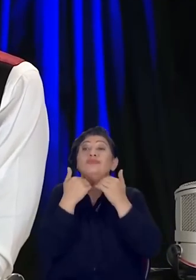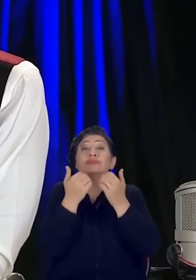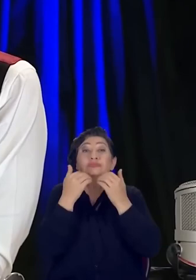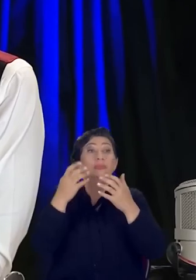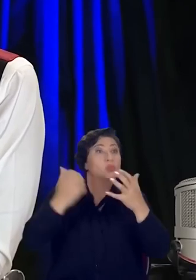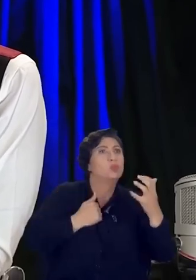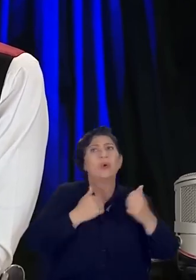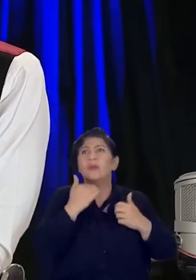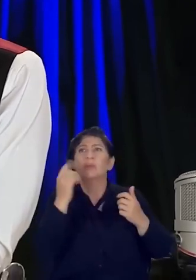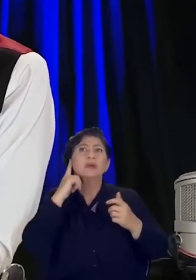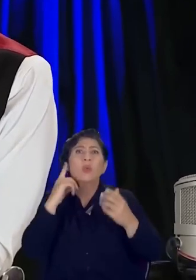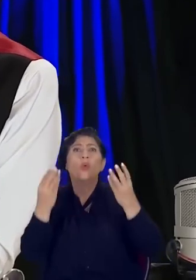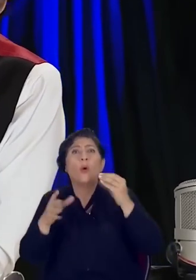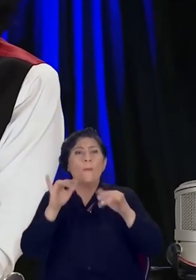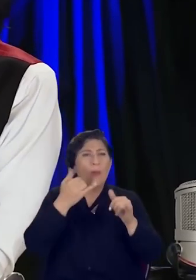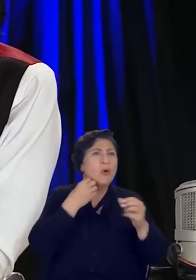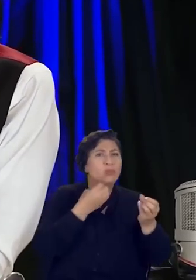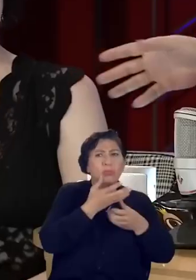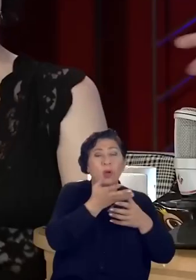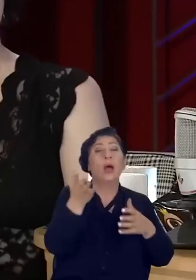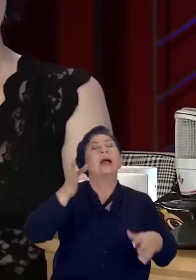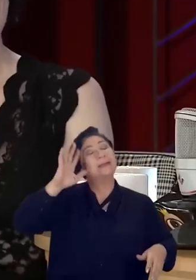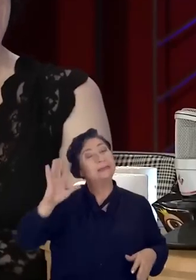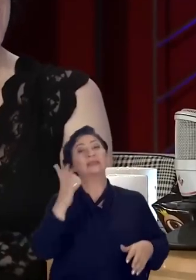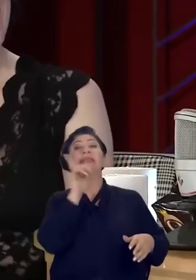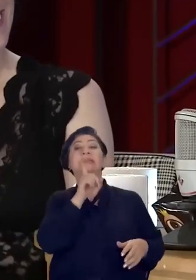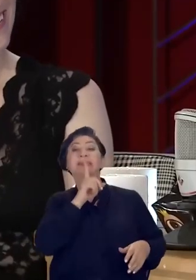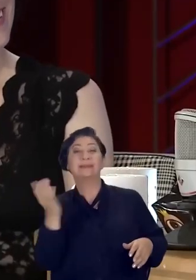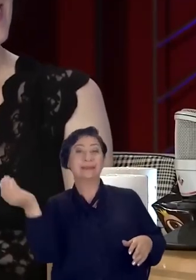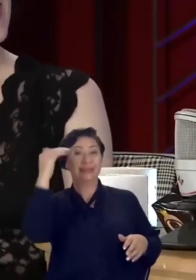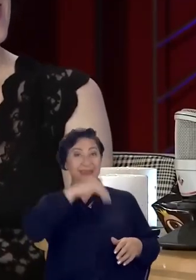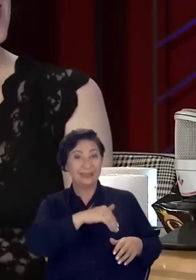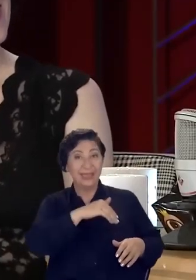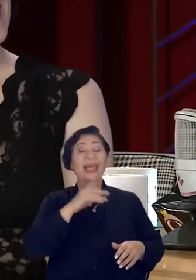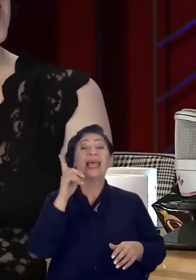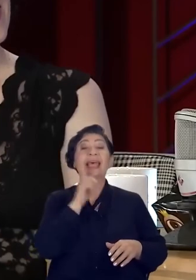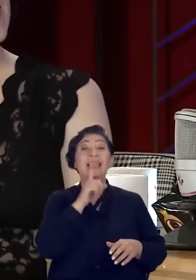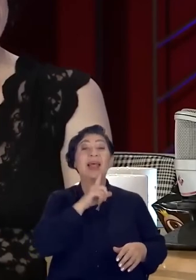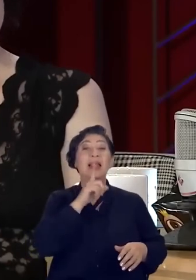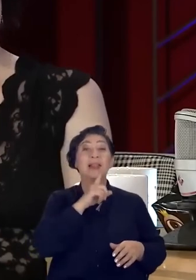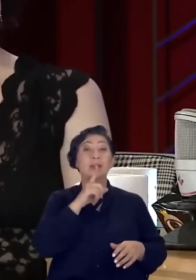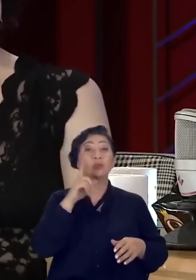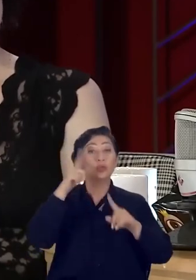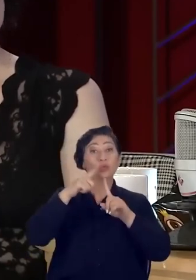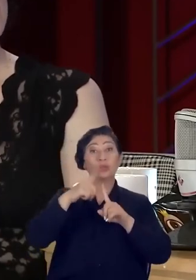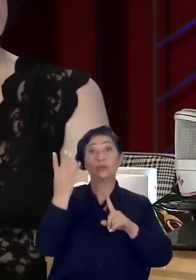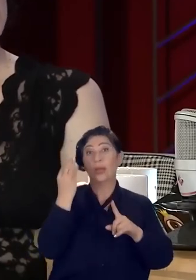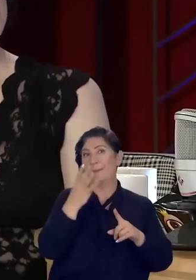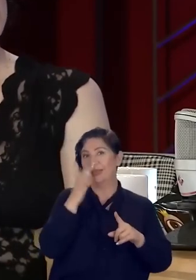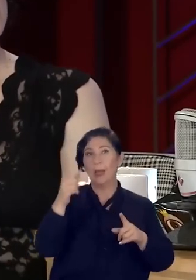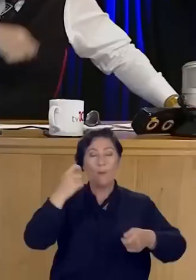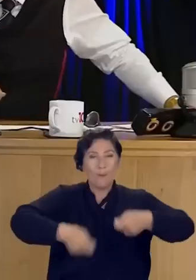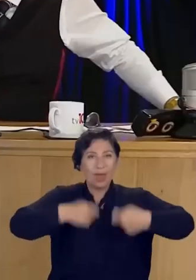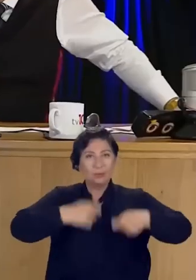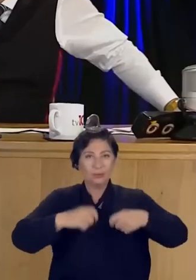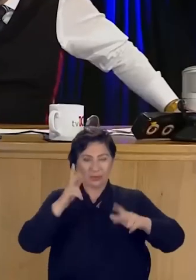var, bakkala çakkala falan filan. Verelim. Oradan Londra'ya gidiyor. Bir tane kendisine, bak Tuncer çok iyi bilir onu,